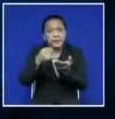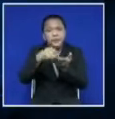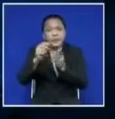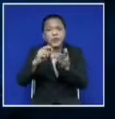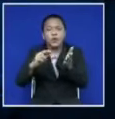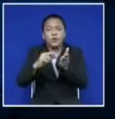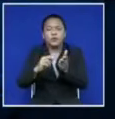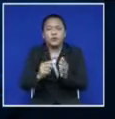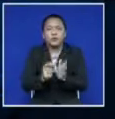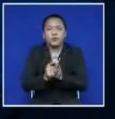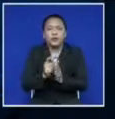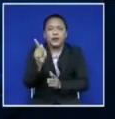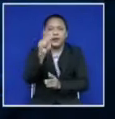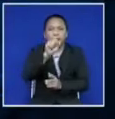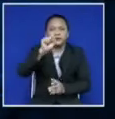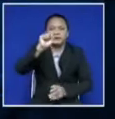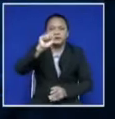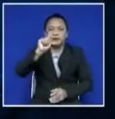ช่องทาง